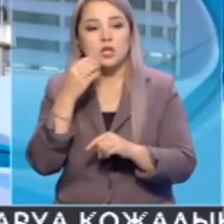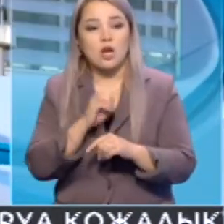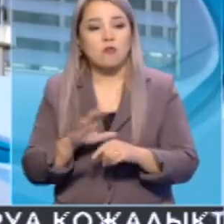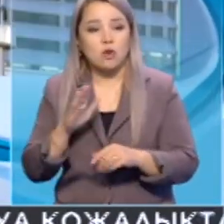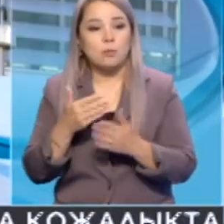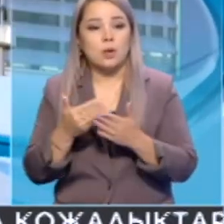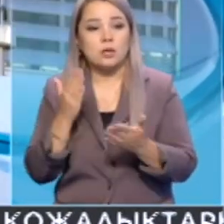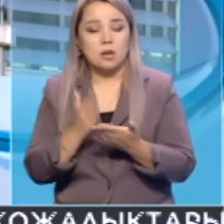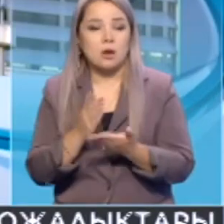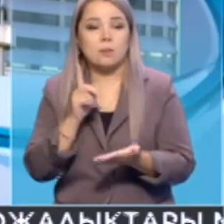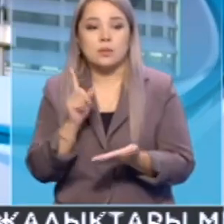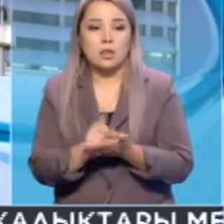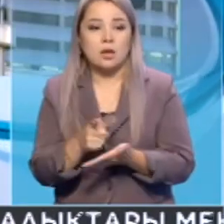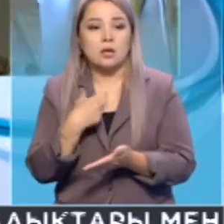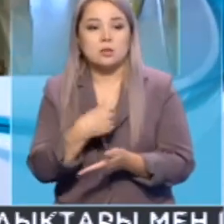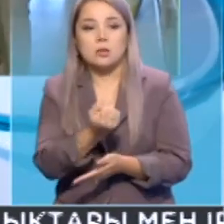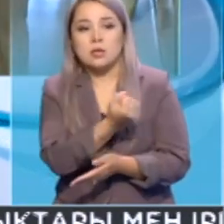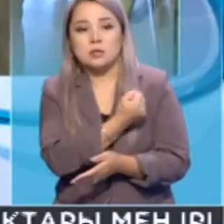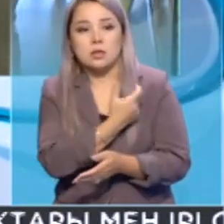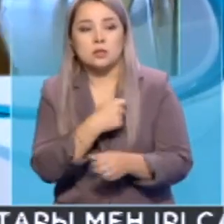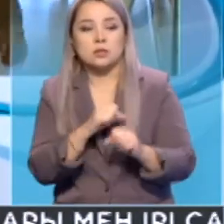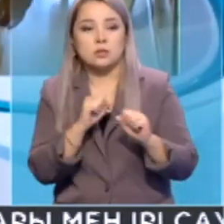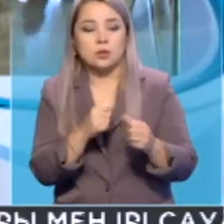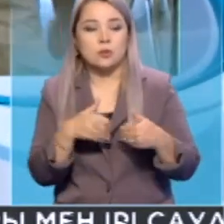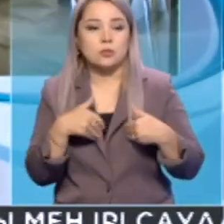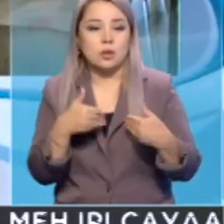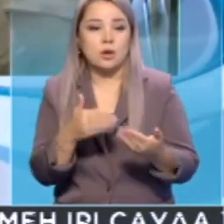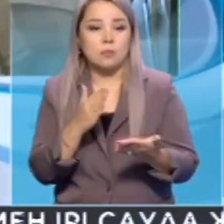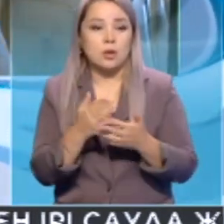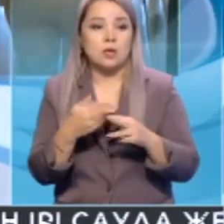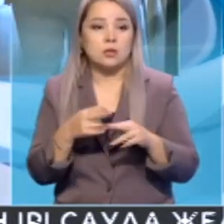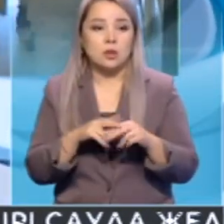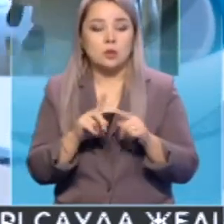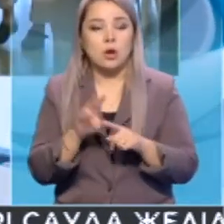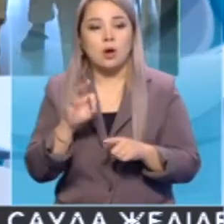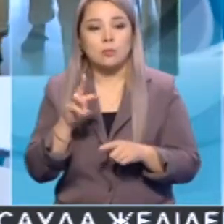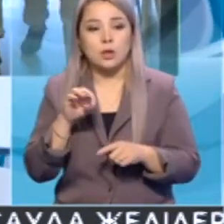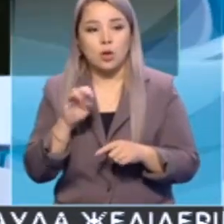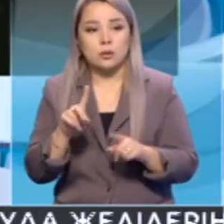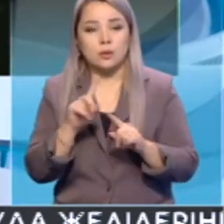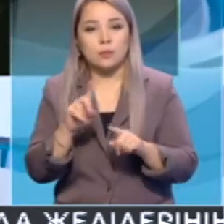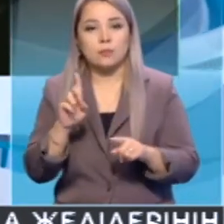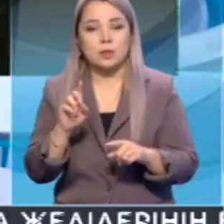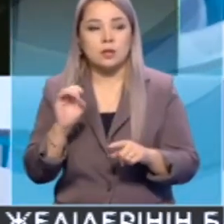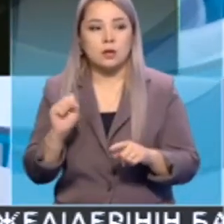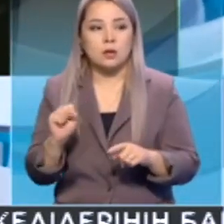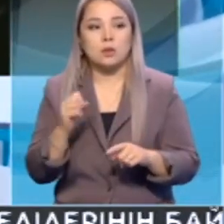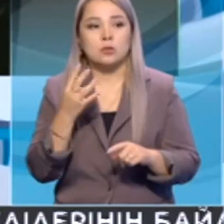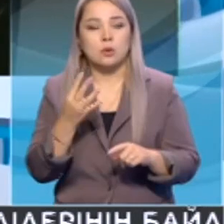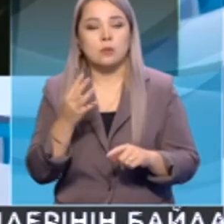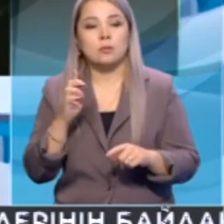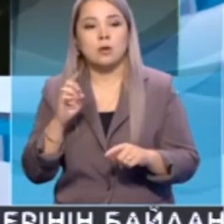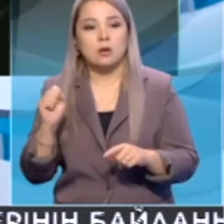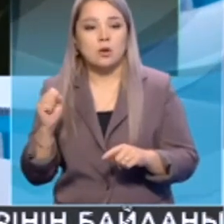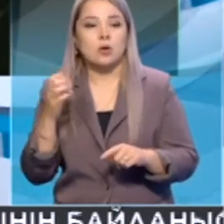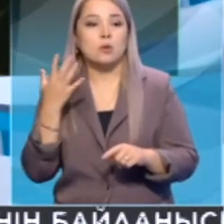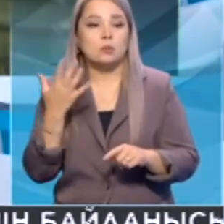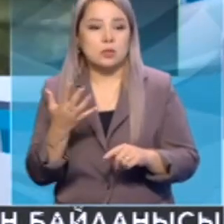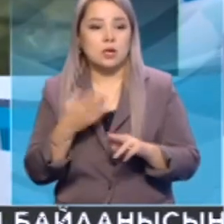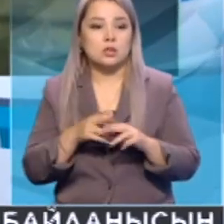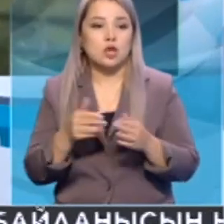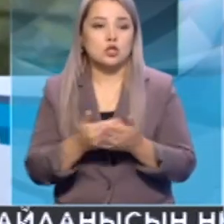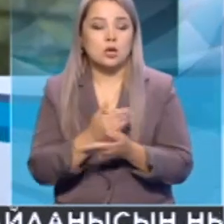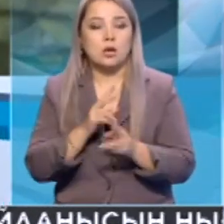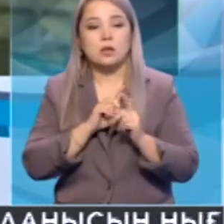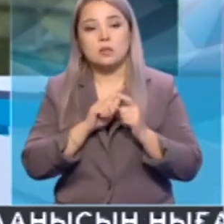саяхаттар алдында міндетті түрде екпе салдыртуға кеңес беруде. Себебі омикронның BA4, BA5 деп аталатын жаңа түрлерін